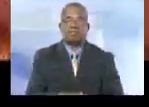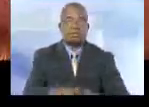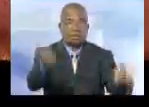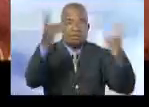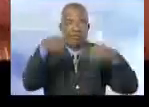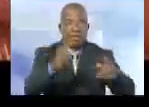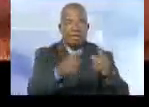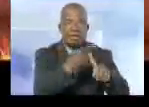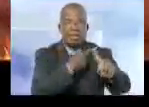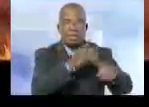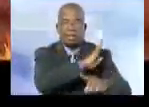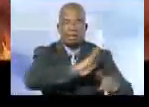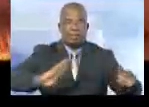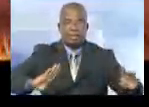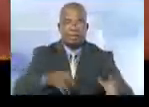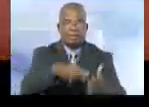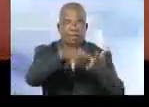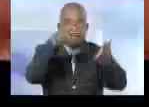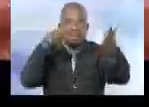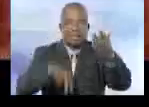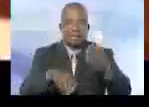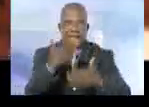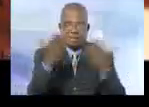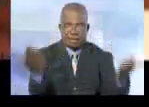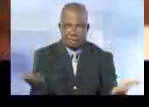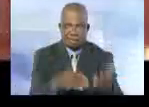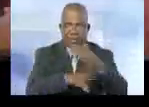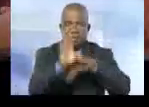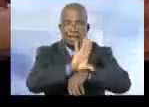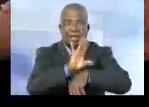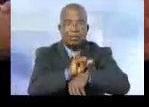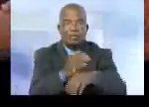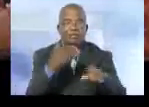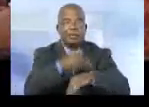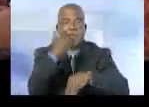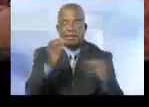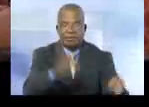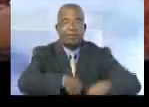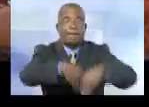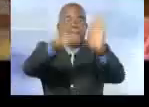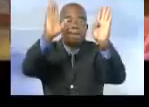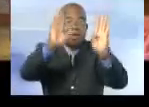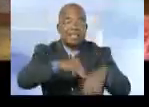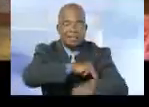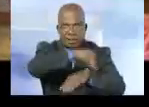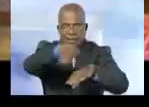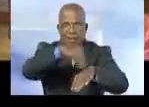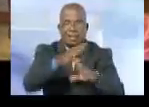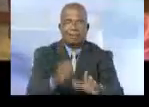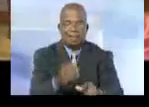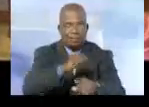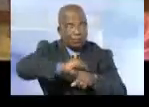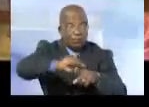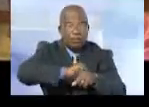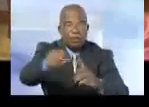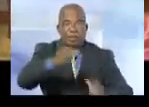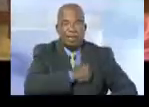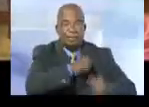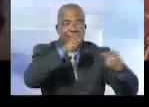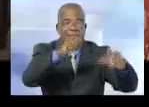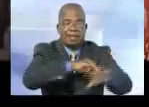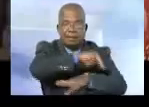jeudi matin par le vice-premier ministre et ministre des Affaires étrangères belge, Didier Reynders, au président de la